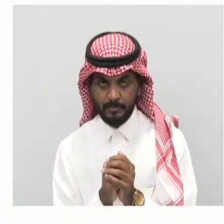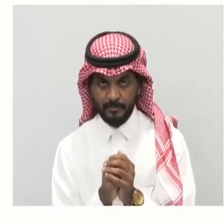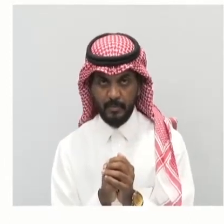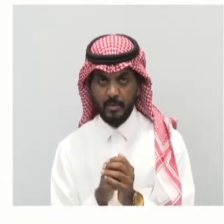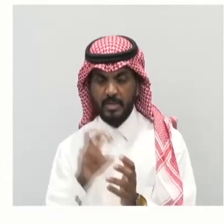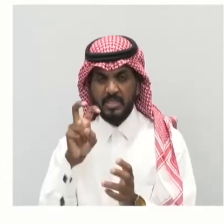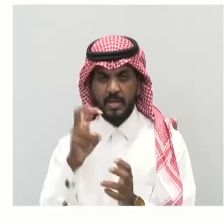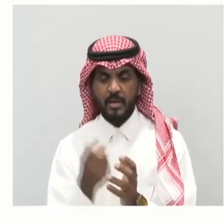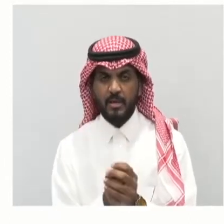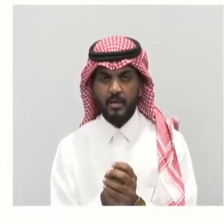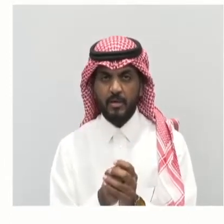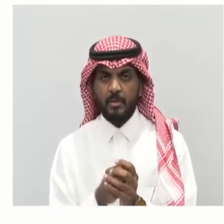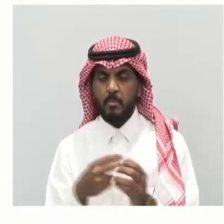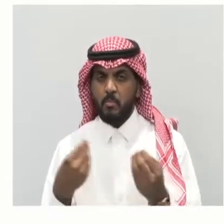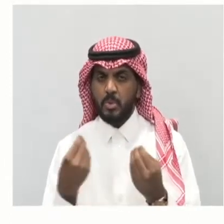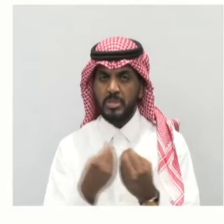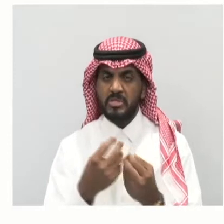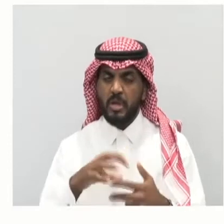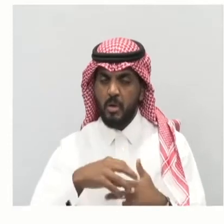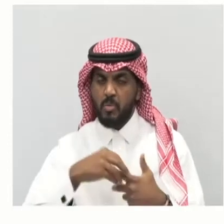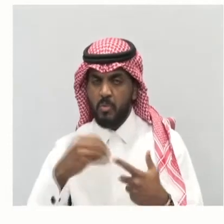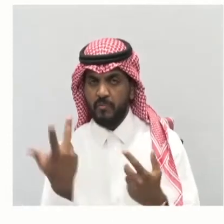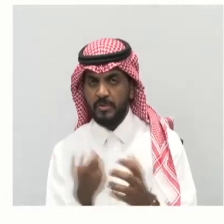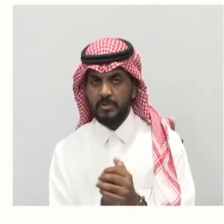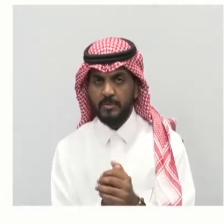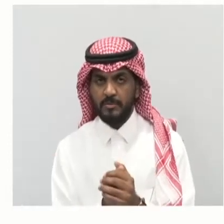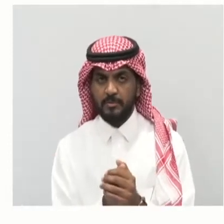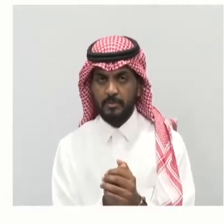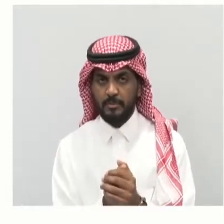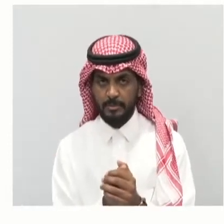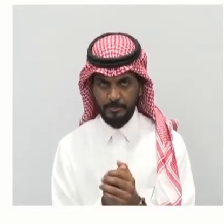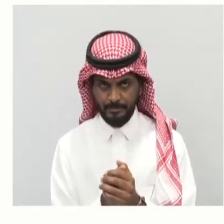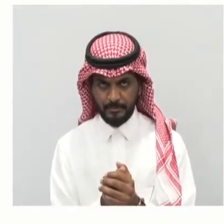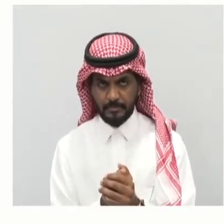تاء مربوطة، إما تكون متصلة أو تكون منفصلة.